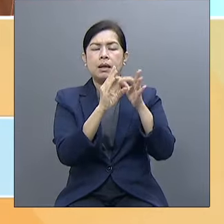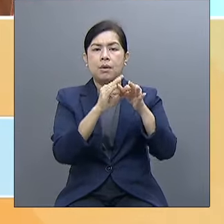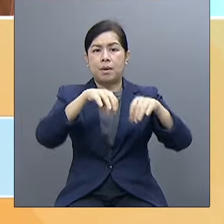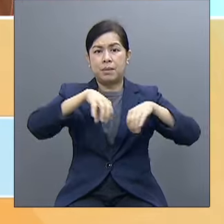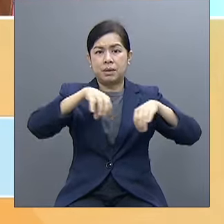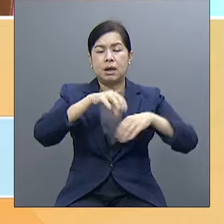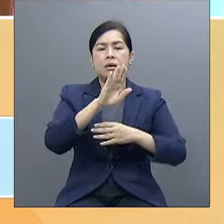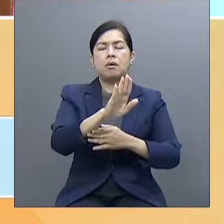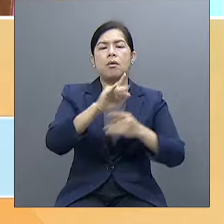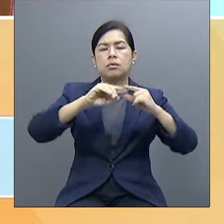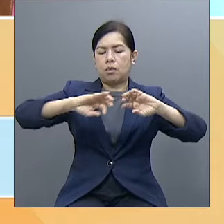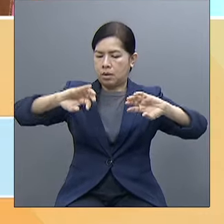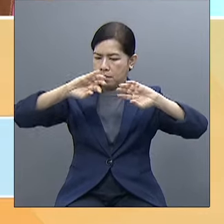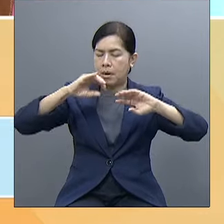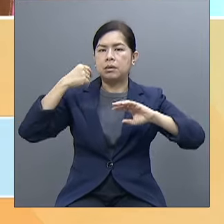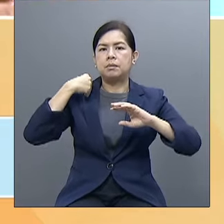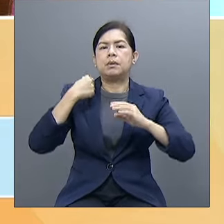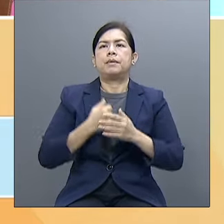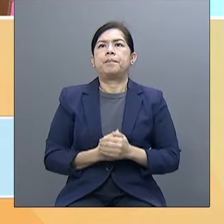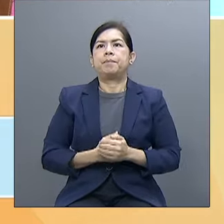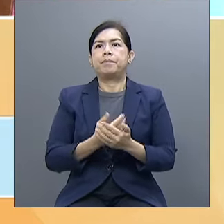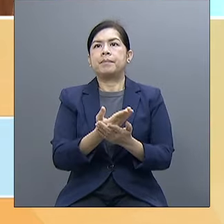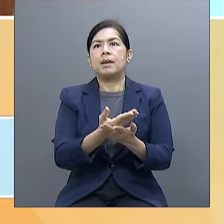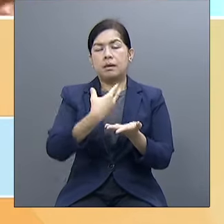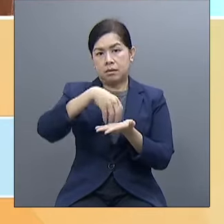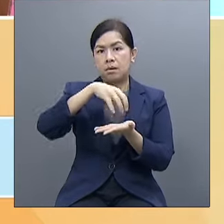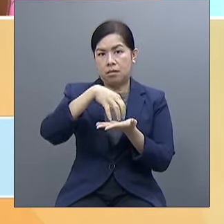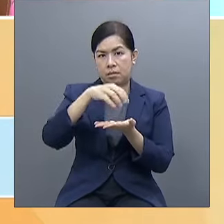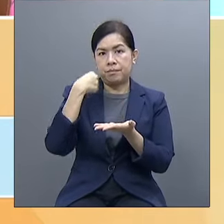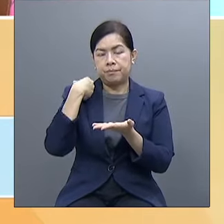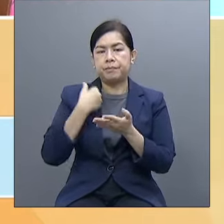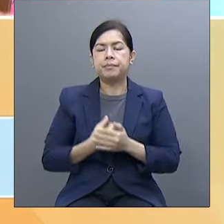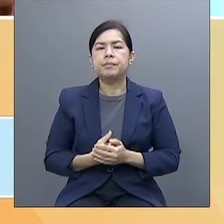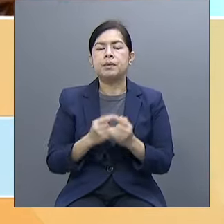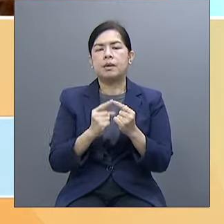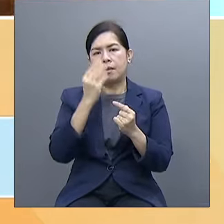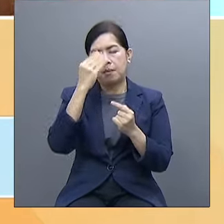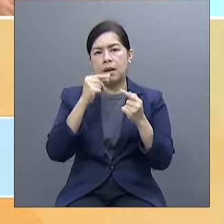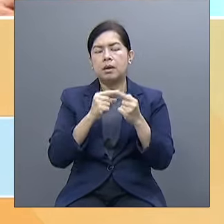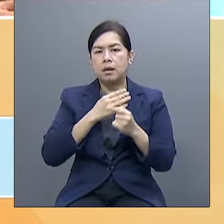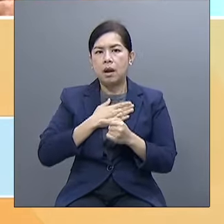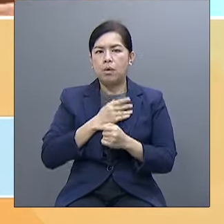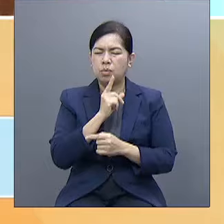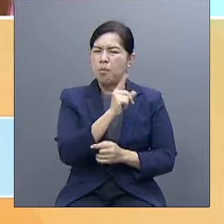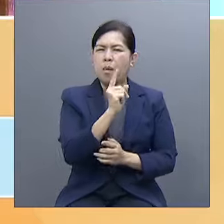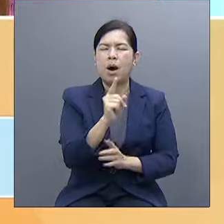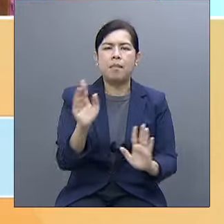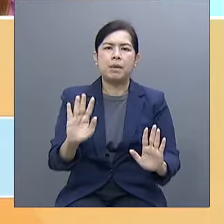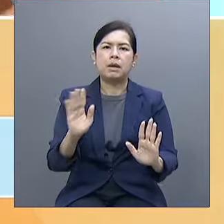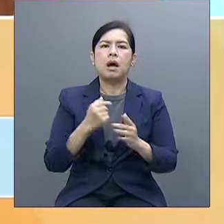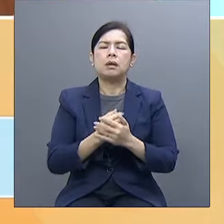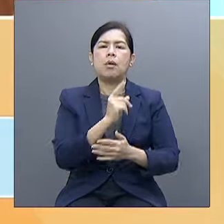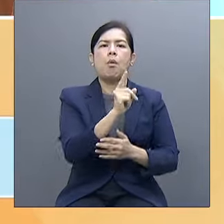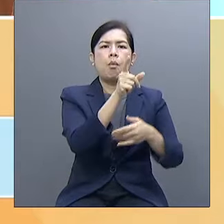ที่เกี่ยวข้องอันนี้แบบเกริ่นไว้นะคะว่ามันมีหลายตัวเพราะฉะนั้นเนี่ย เราต้องไม่โทษคนใดคนหนึ่งเช่นไม่โทษแต่คนขับร